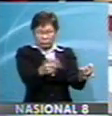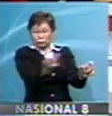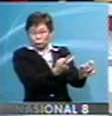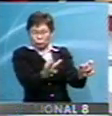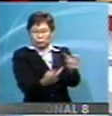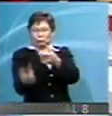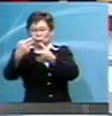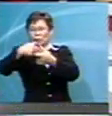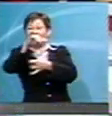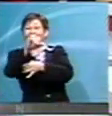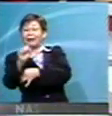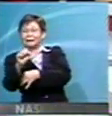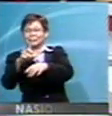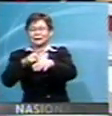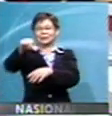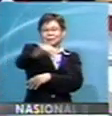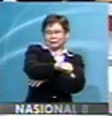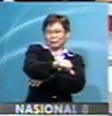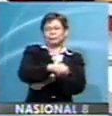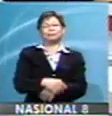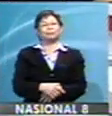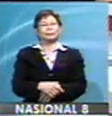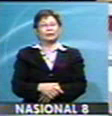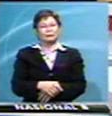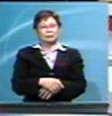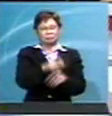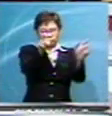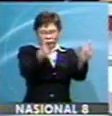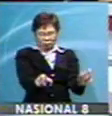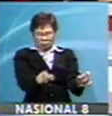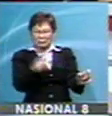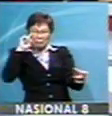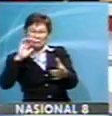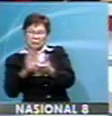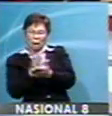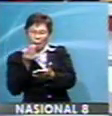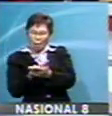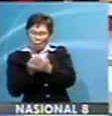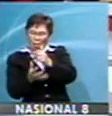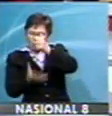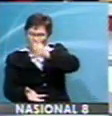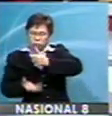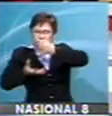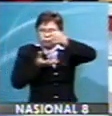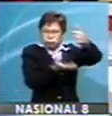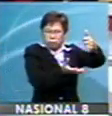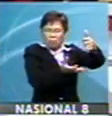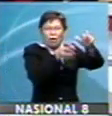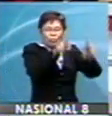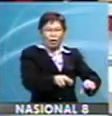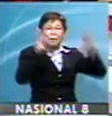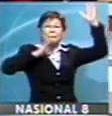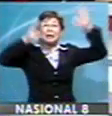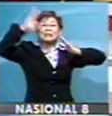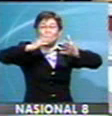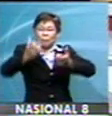dalam kumpulan militan is di Syria ketiga suspek itu juga dipercaya terlibat menyalurkan dana kepada beberapa rakyat Malaysia